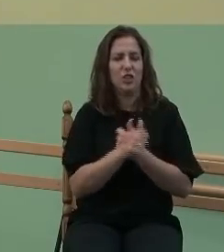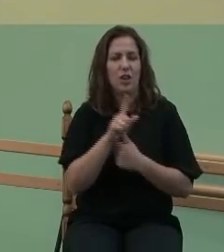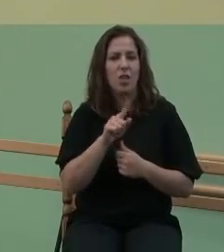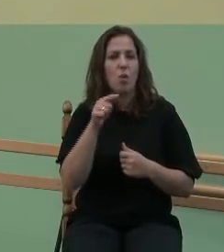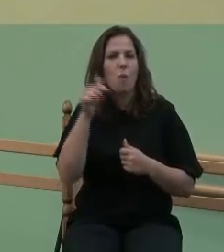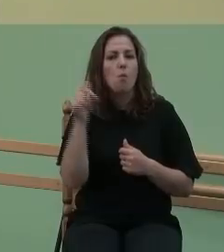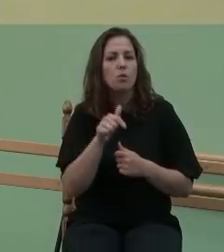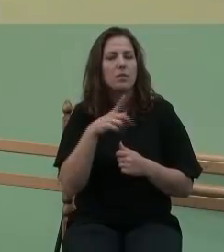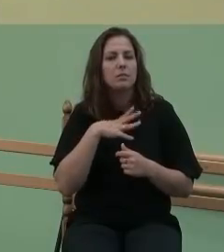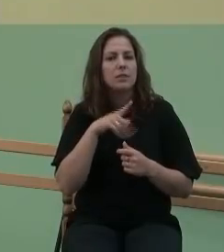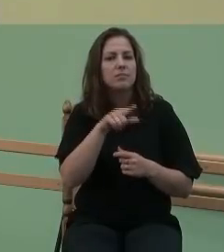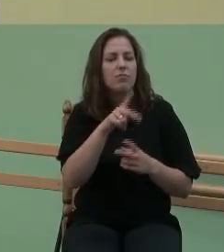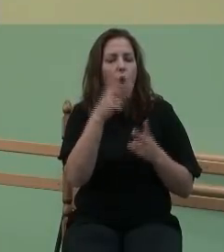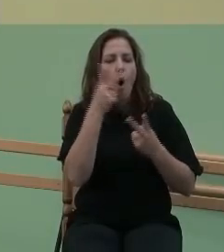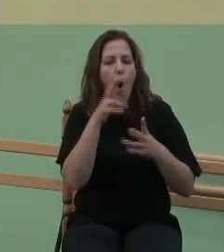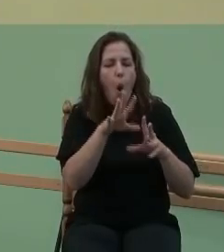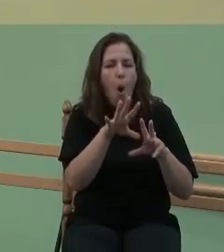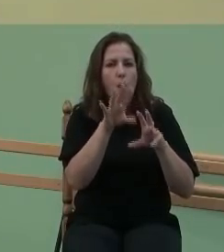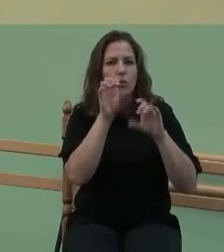być odczytane,